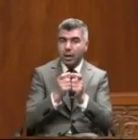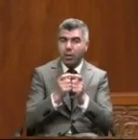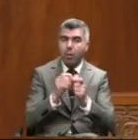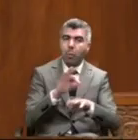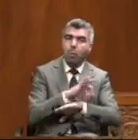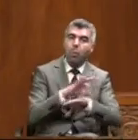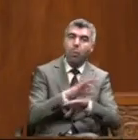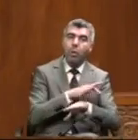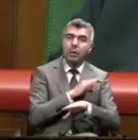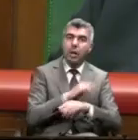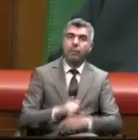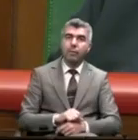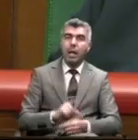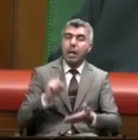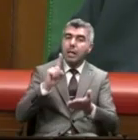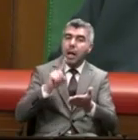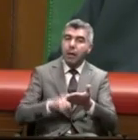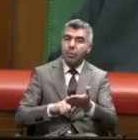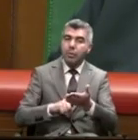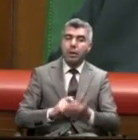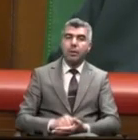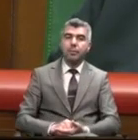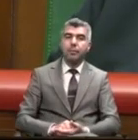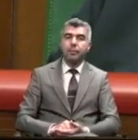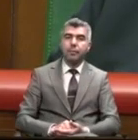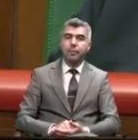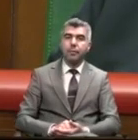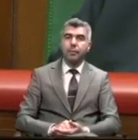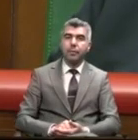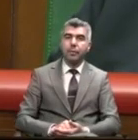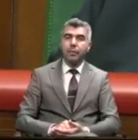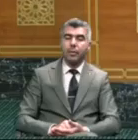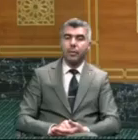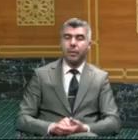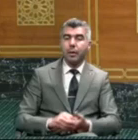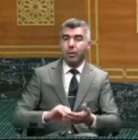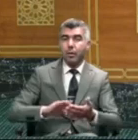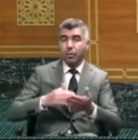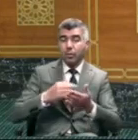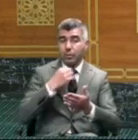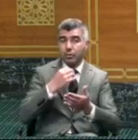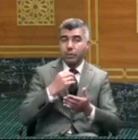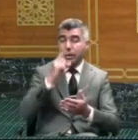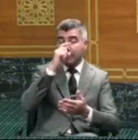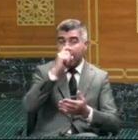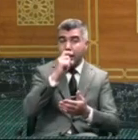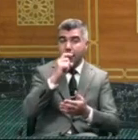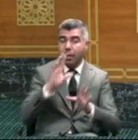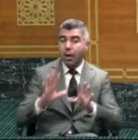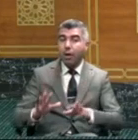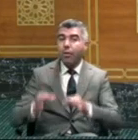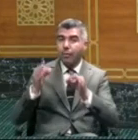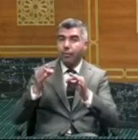العام لابد ان نسجل بانه في هذا الاطار الصعب والاستثنائي